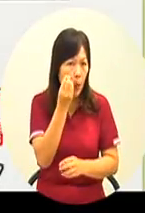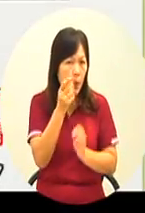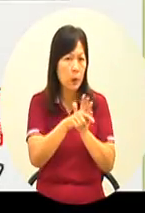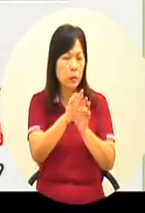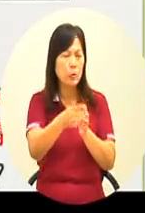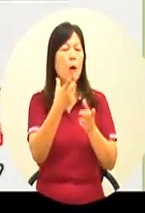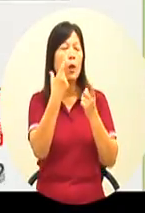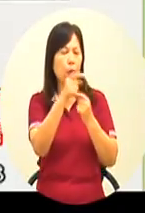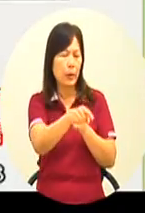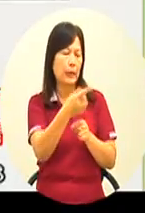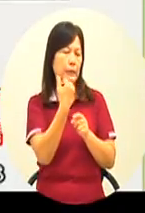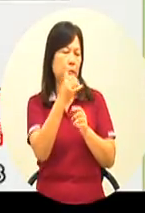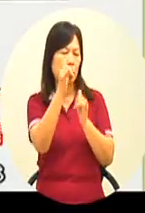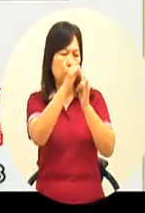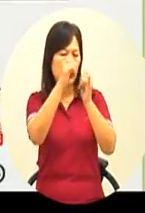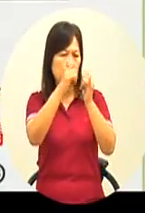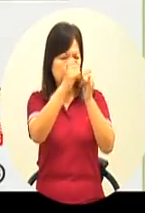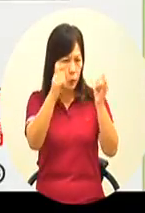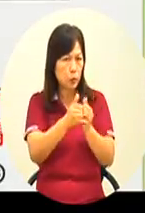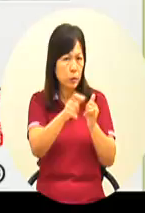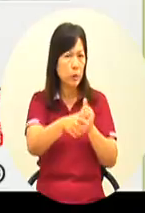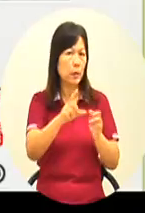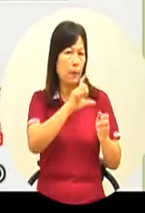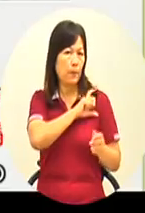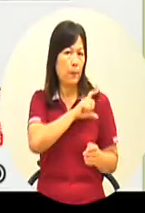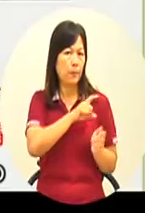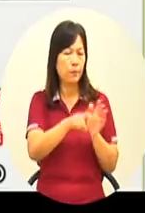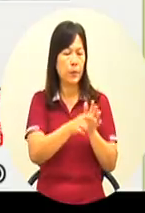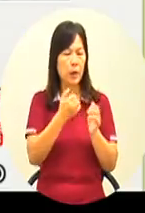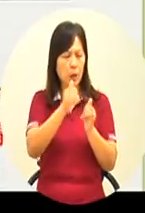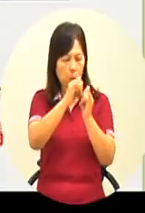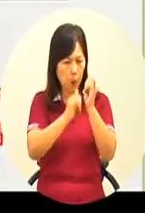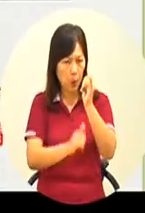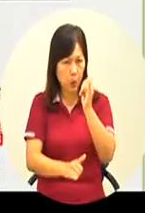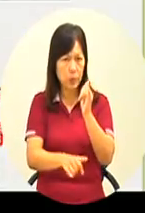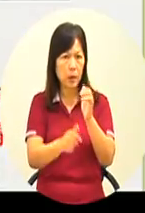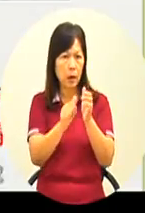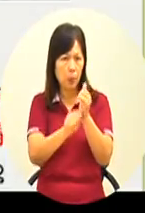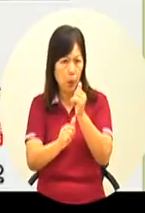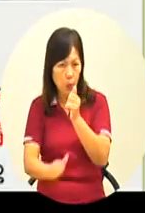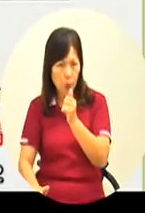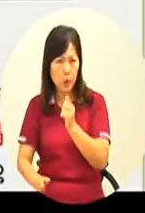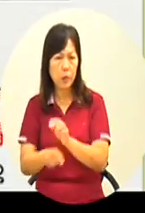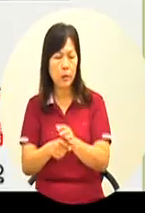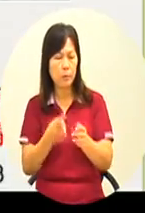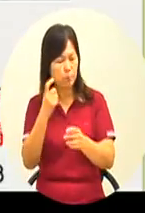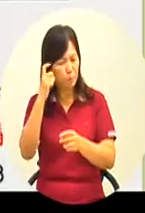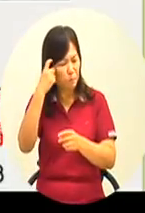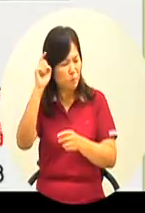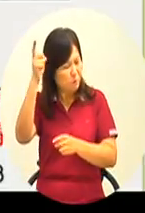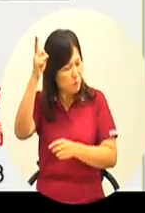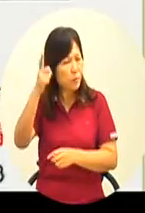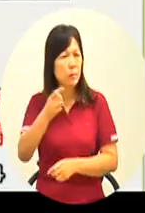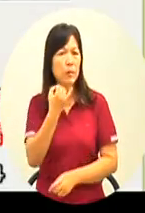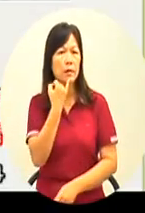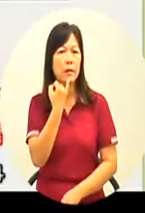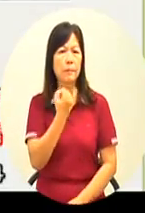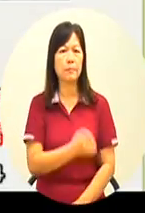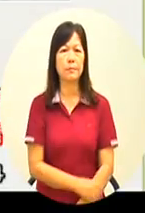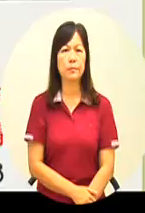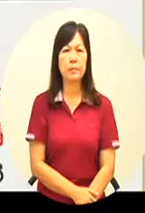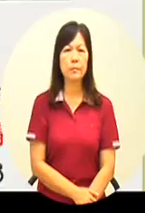名，吼，和伊的后一代、子孙啊，对不对吼？会当吼来做一个吼怀念吼，